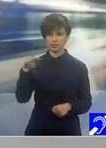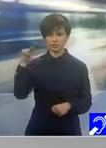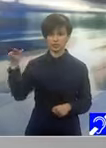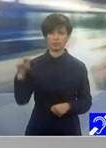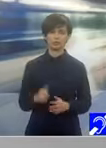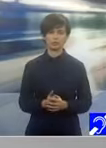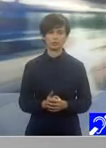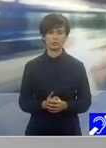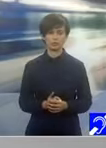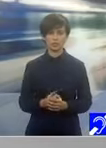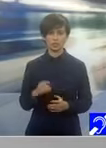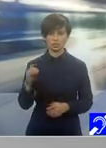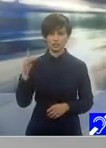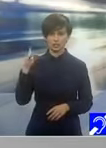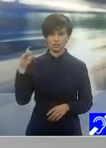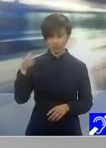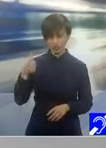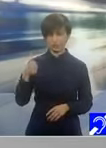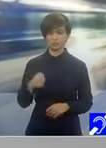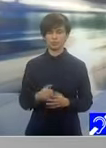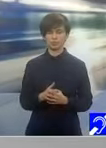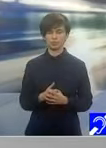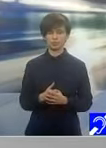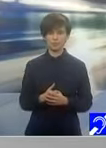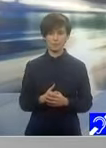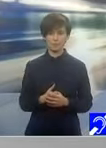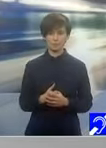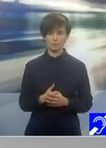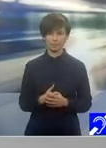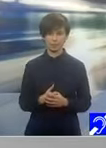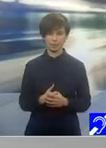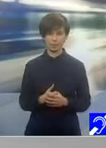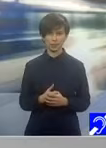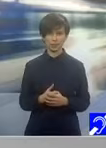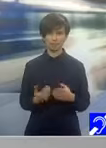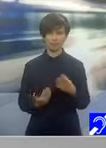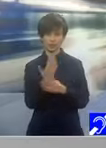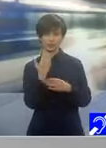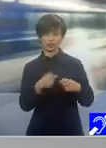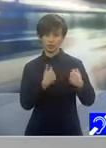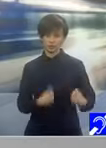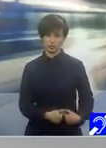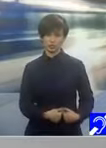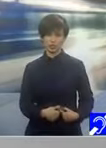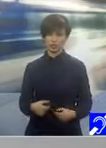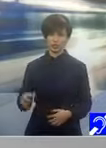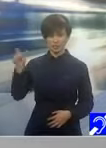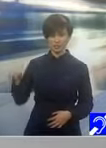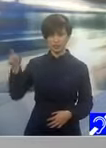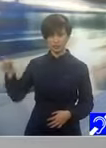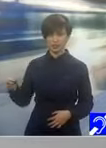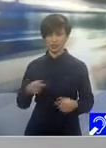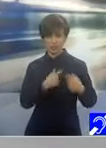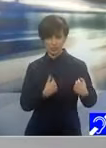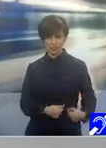că, a 6-a sau a 7-a oară. Acum ne intră noi donații și vedem că sunt persoane care au donat deja